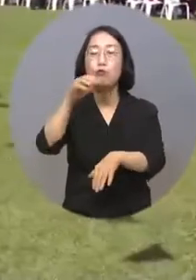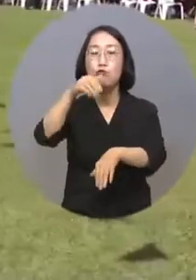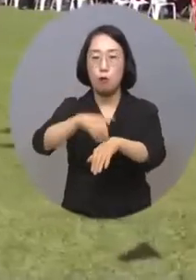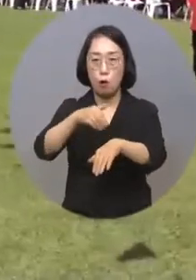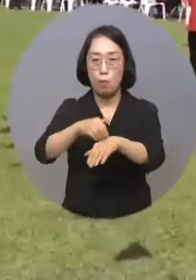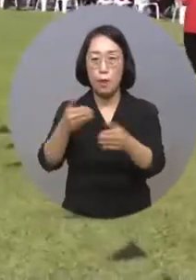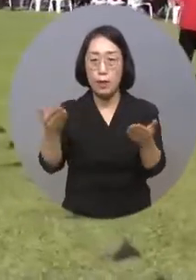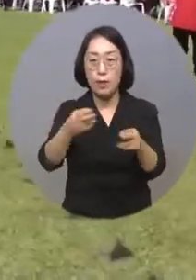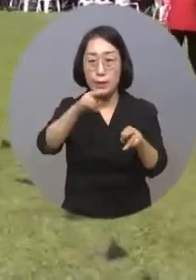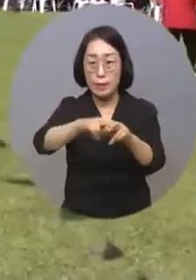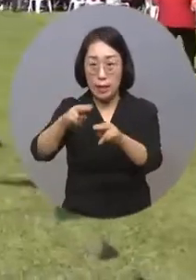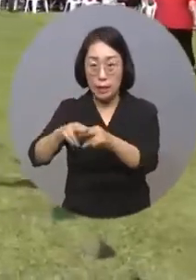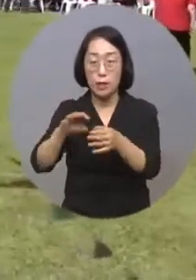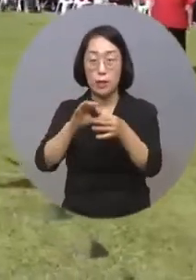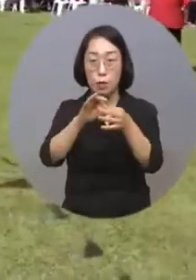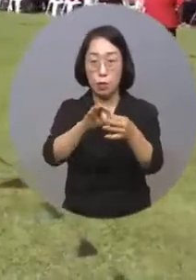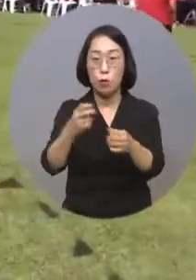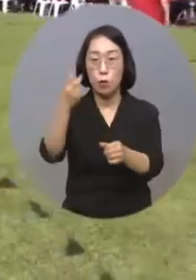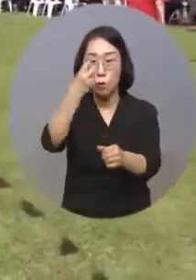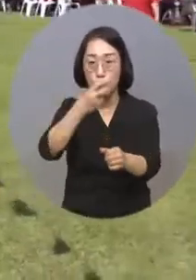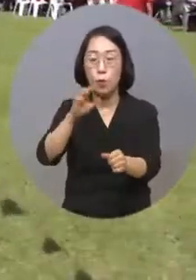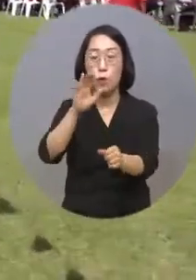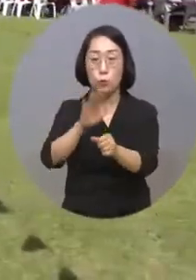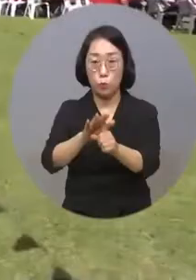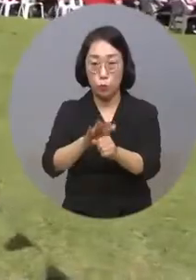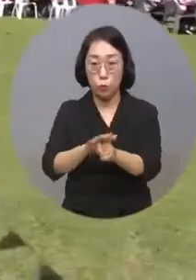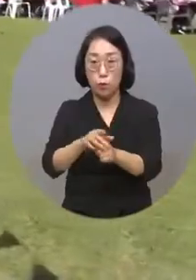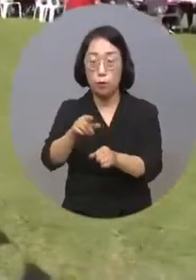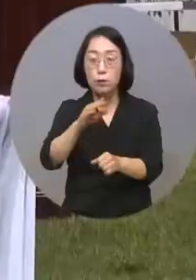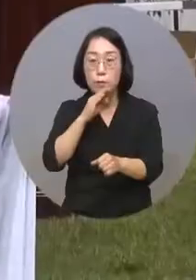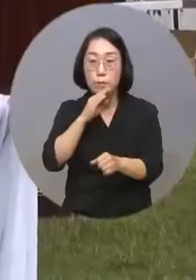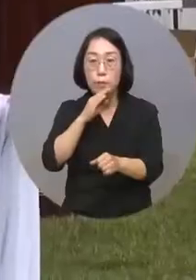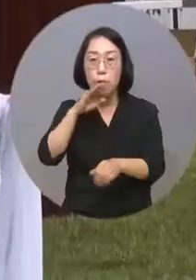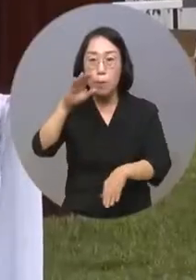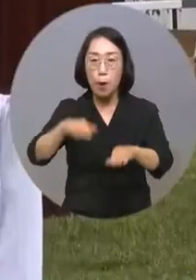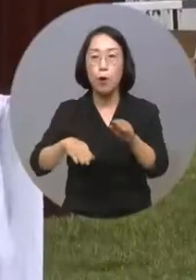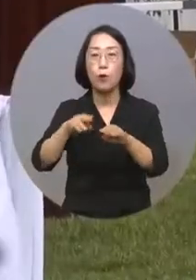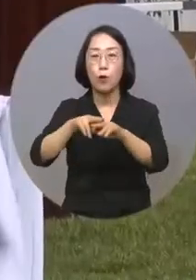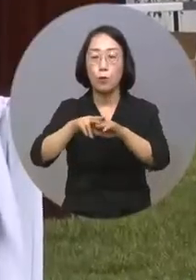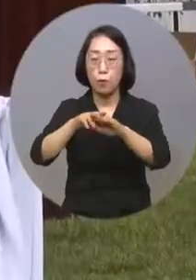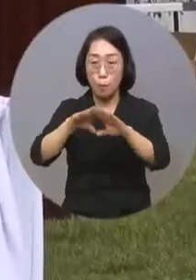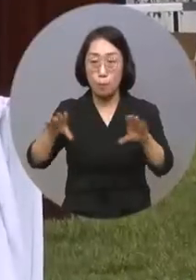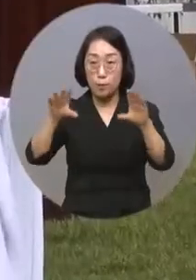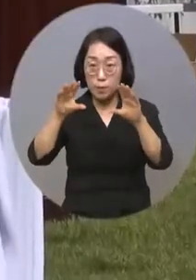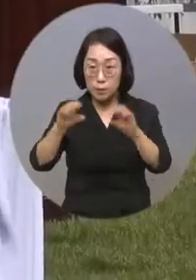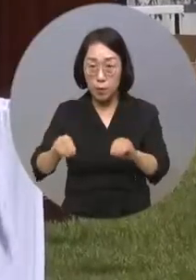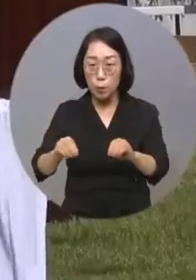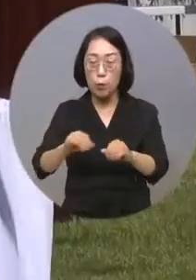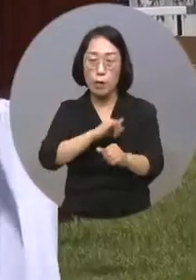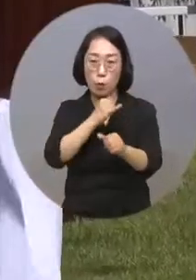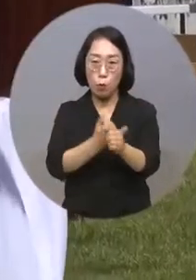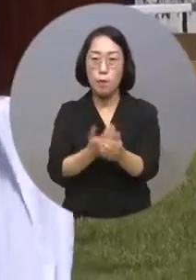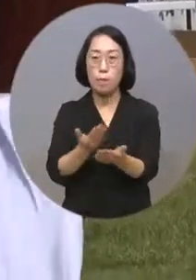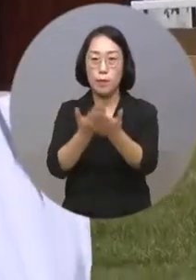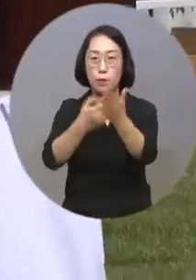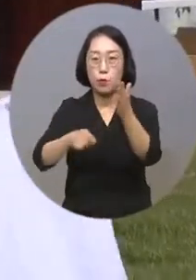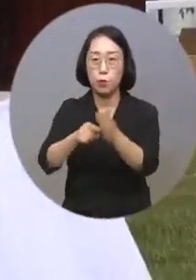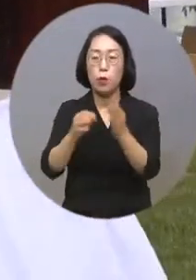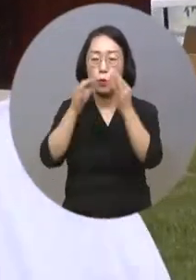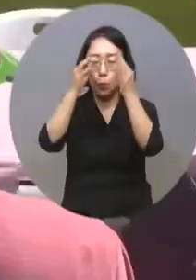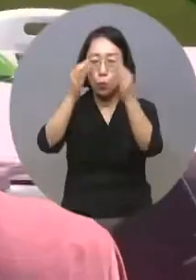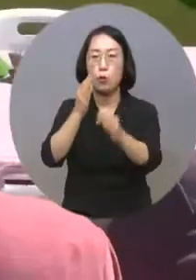업체와 취업 연계하여 자립을 촉진시키고 편견 해소와 인권 보장에 위해 노력하는 등 많은 관심을 쏟고